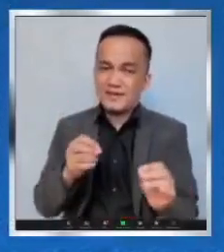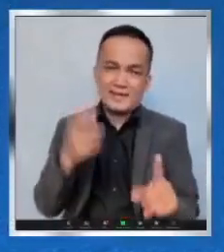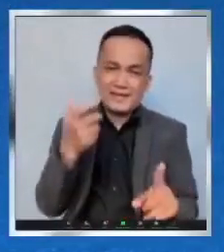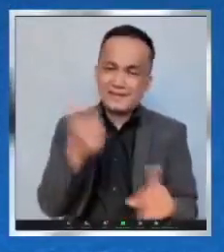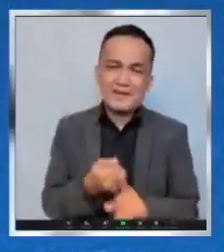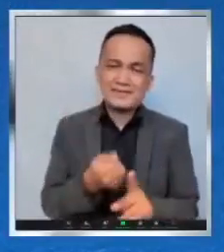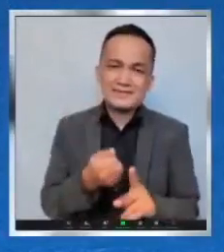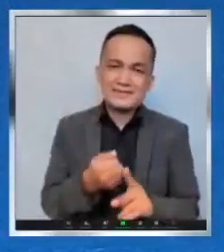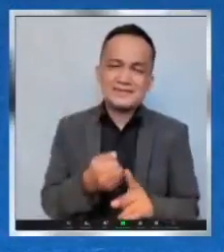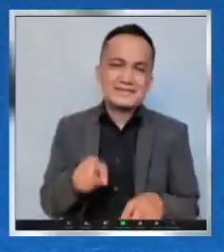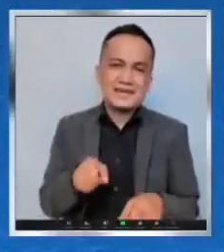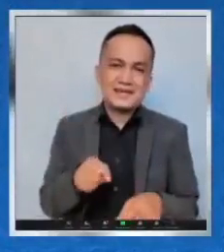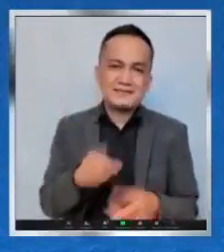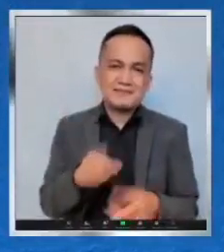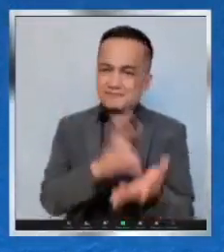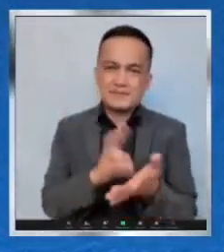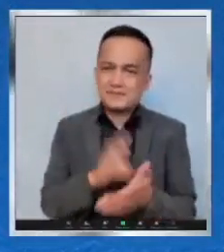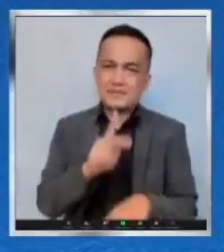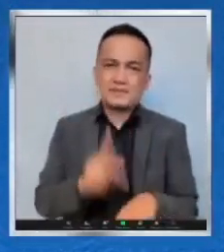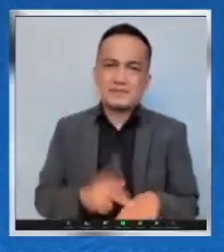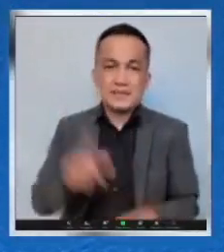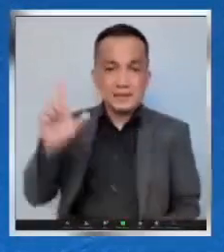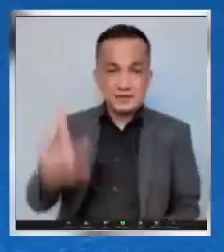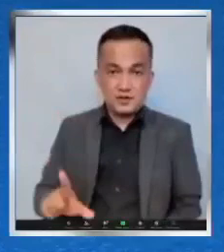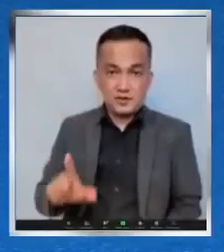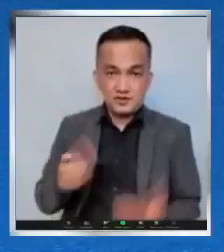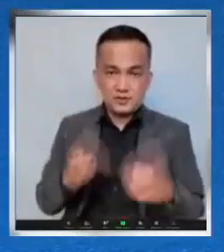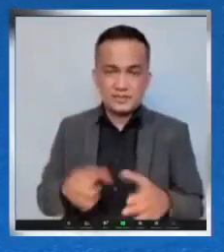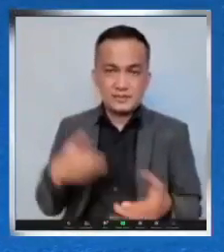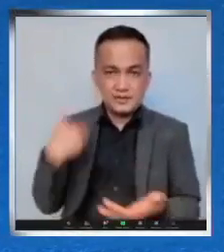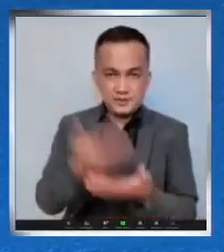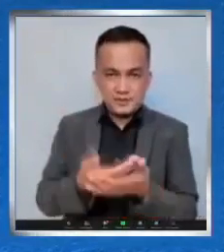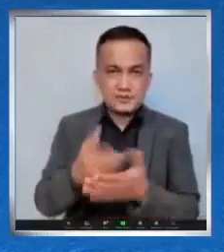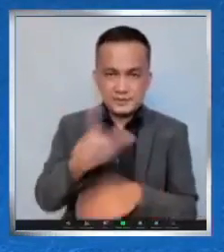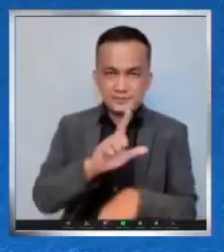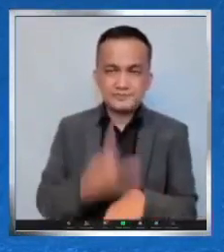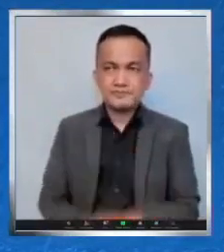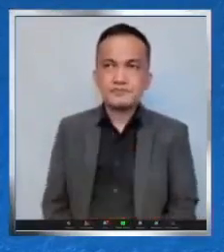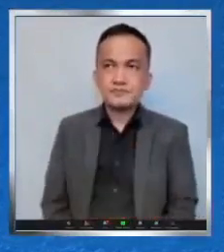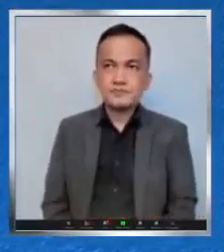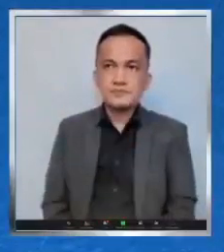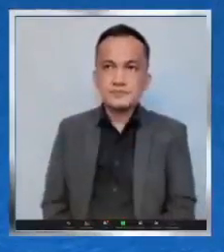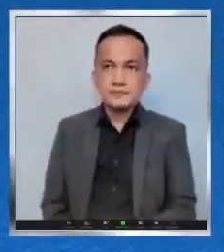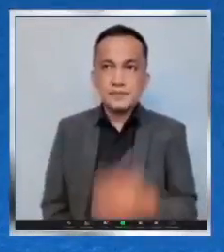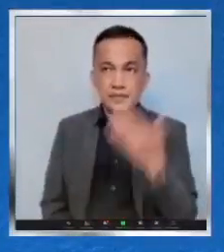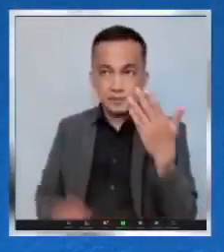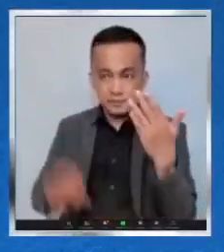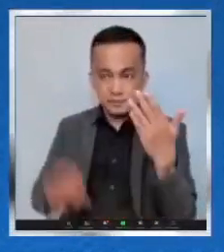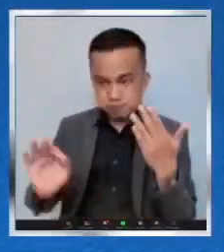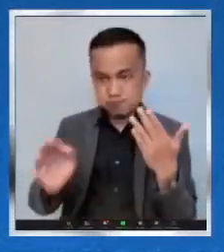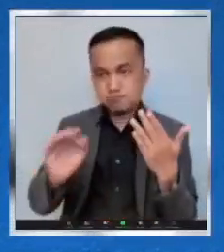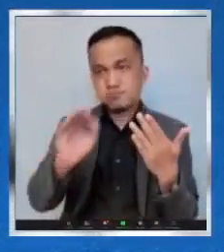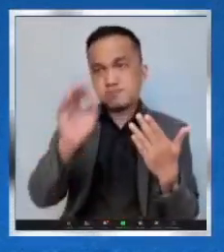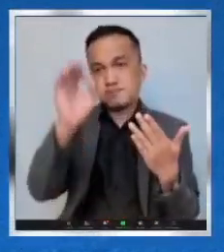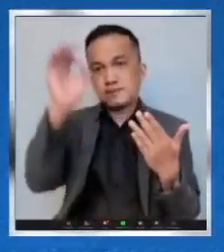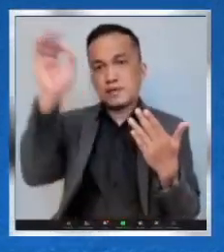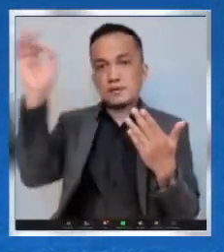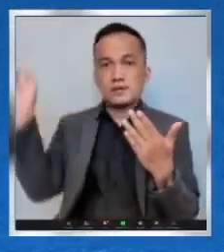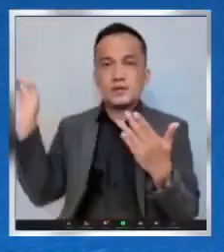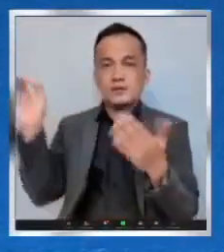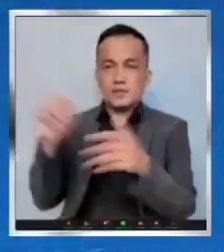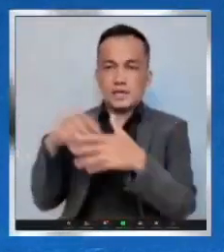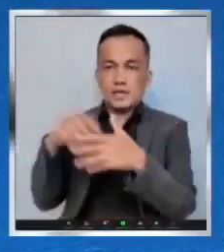bansa at mababa rin ang tsansang mag-landfall. Papalayo na rin ito sa bansa at maaring lumabas din agad ng PAR